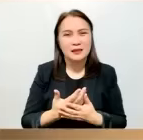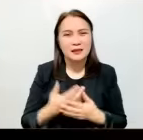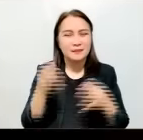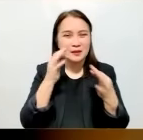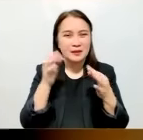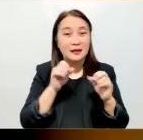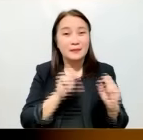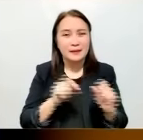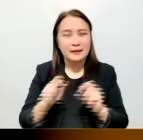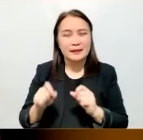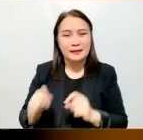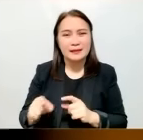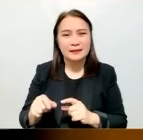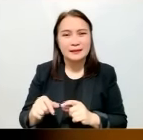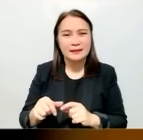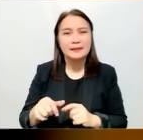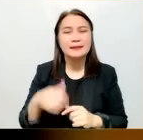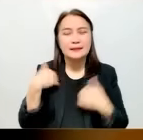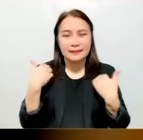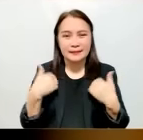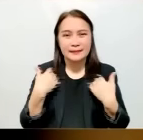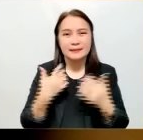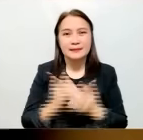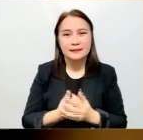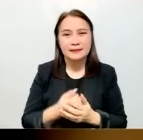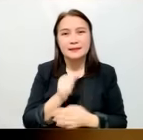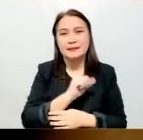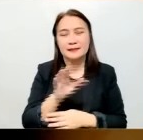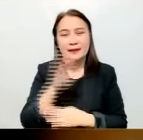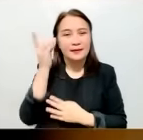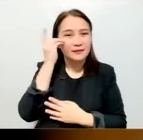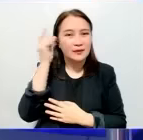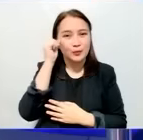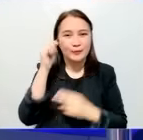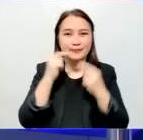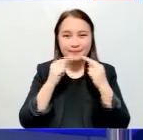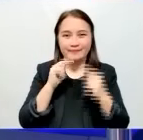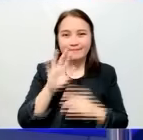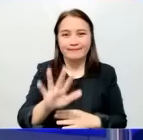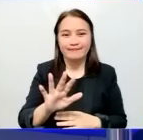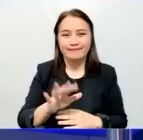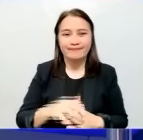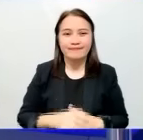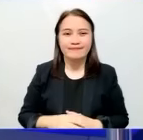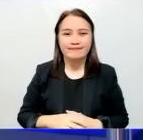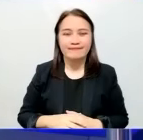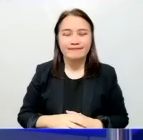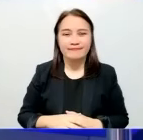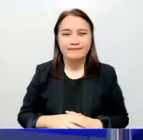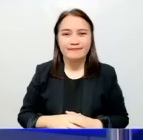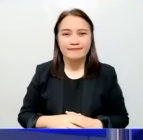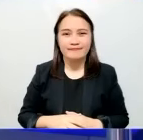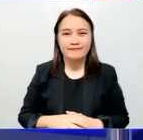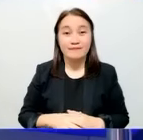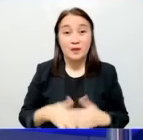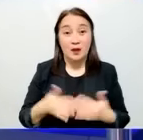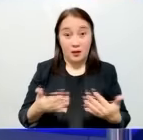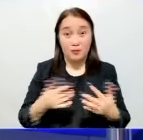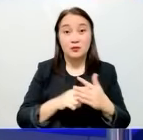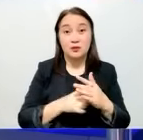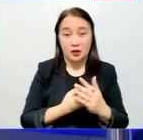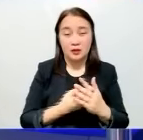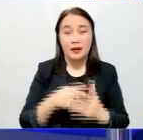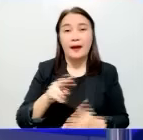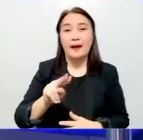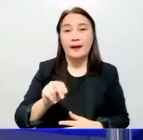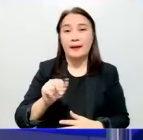children. Nagbabalita mula sa Frontline, Dave Abuel, News 5. Kasado na ang pagsasapribado ng NAIA para iangat ito